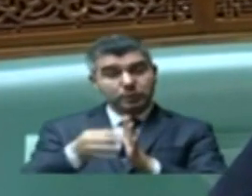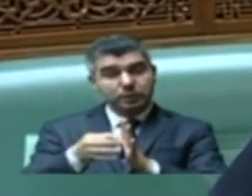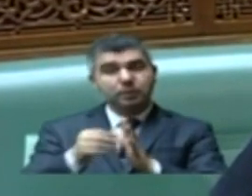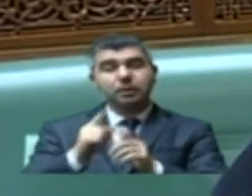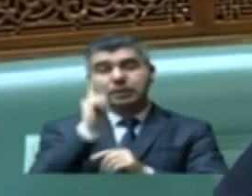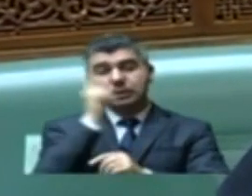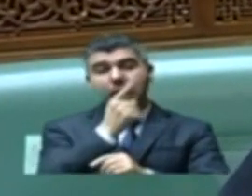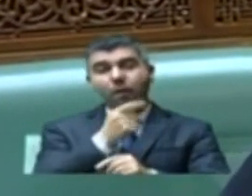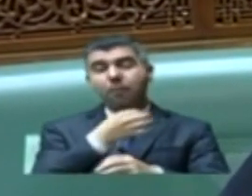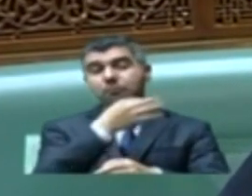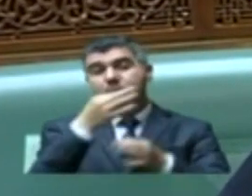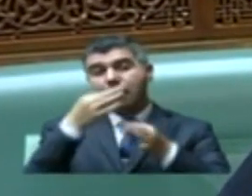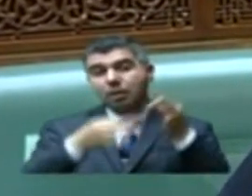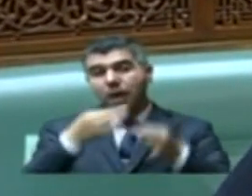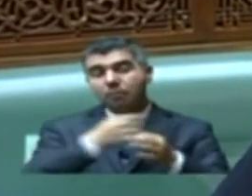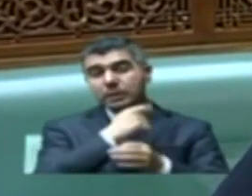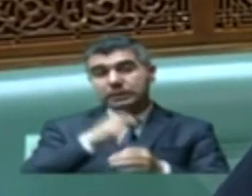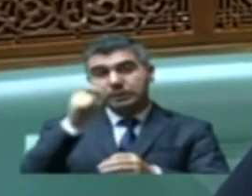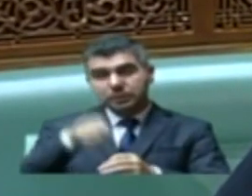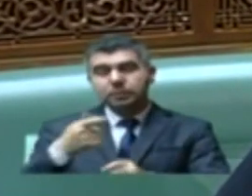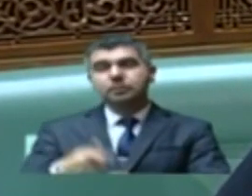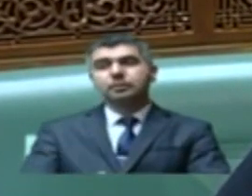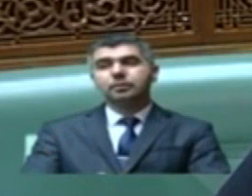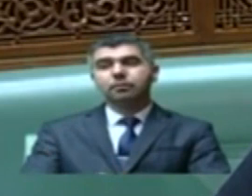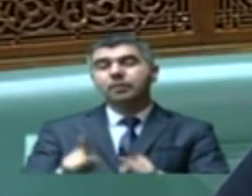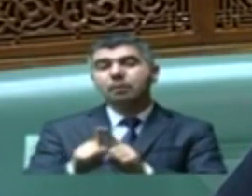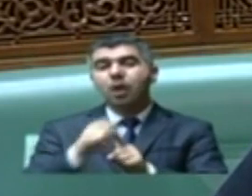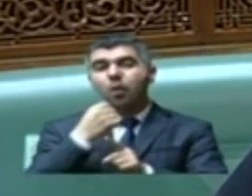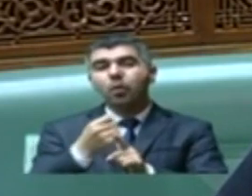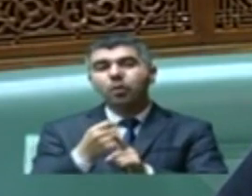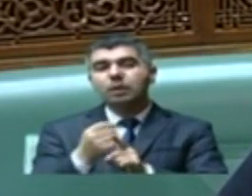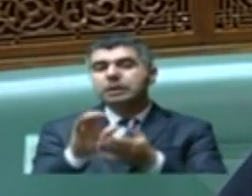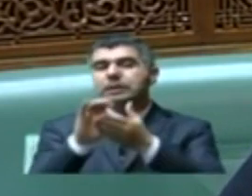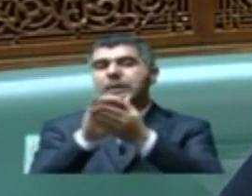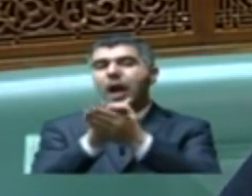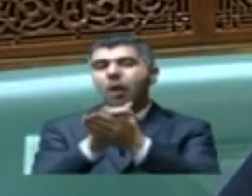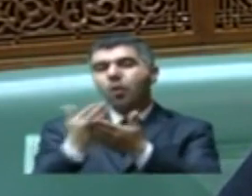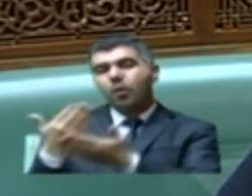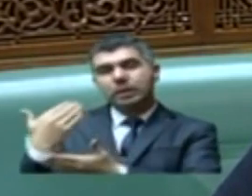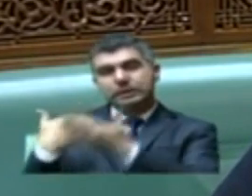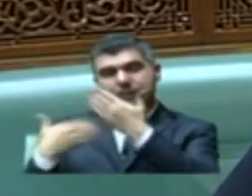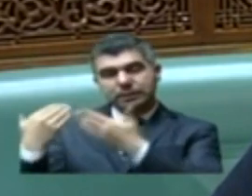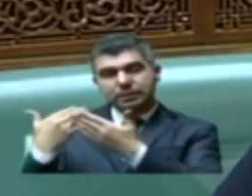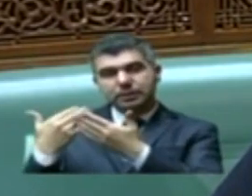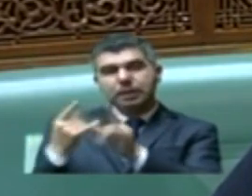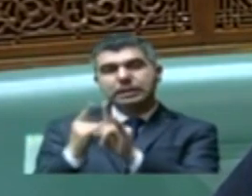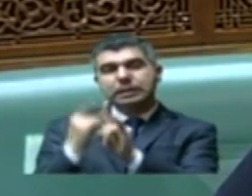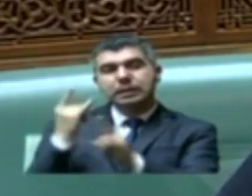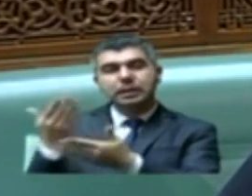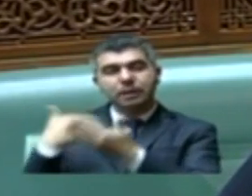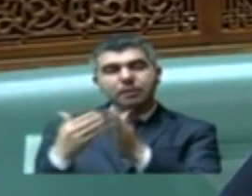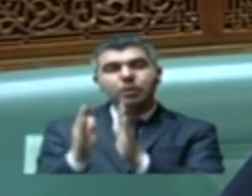التقاضي، بعد أن تصالح المغرب مع ماضيه، بعد أن تصالح مع أمازيغيته وهي في